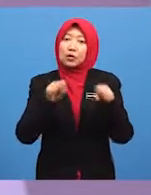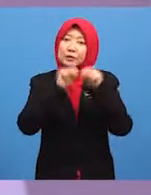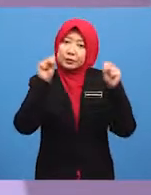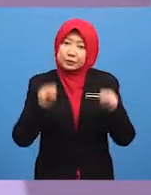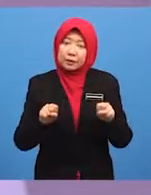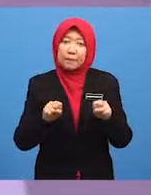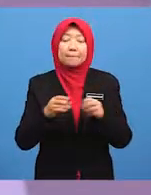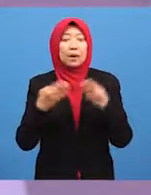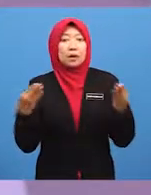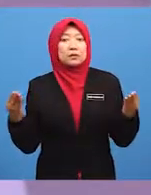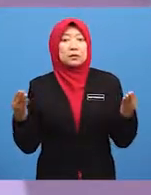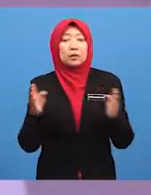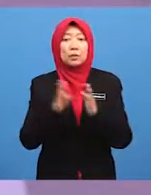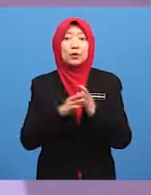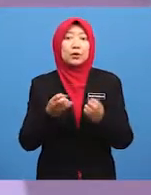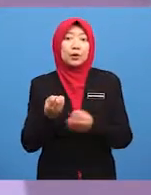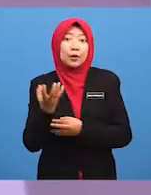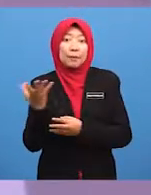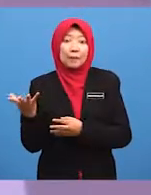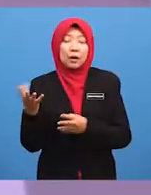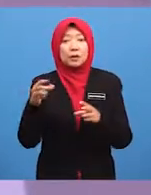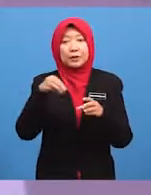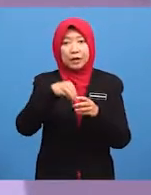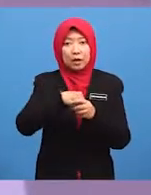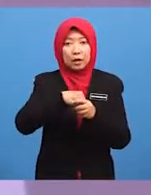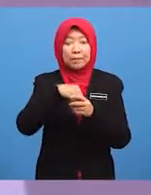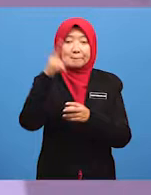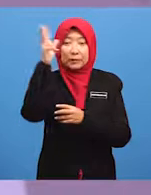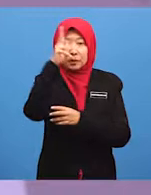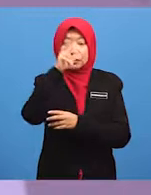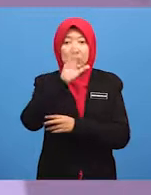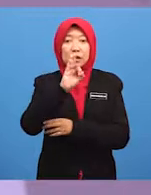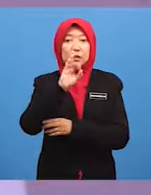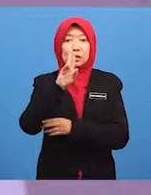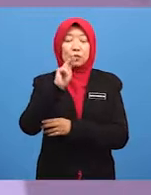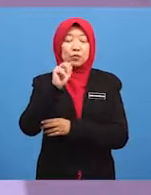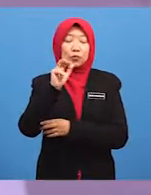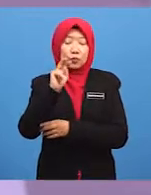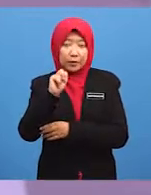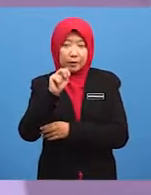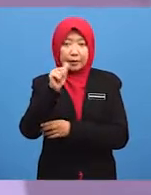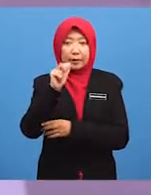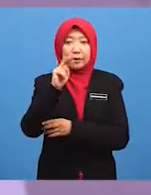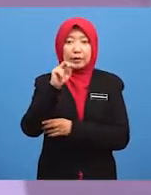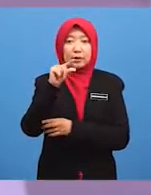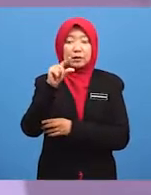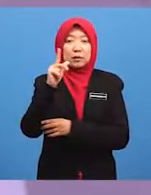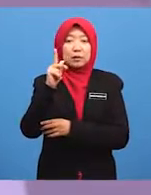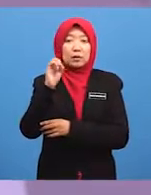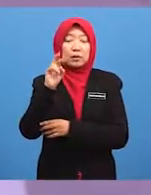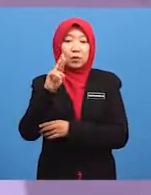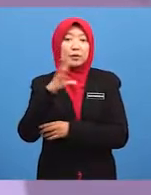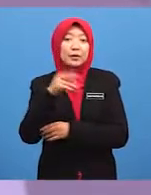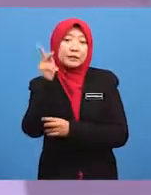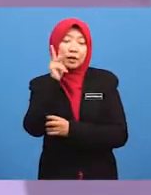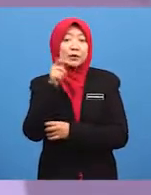tulisan berkembang dalam kerajaan Funan, Champa, Sriwijaya, Angkor, Majapahit dan Kedah